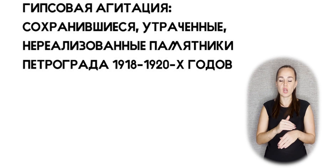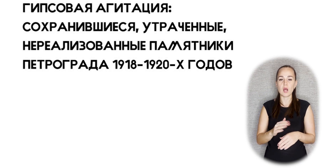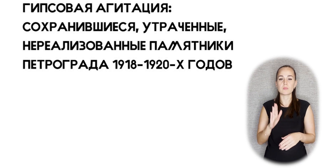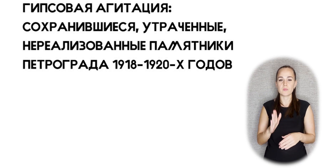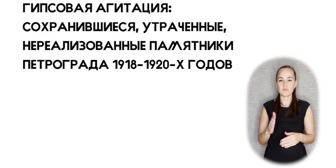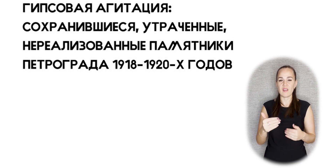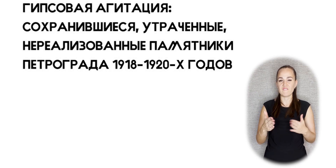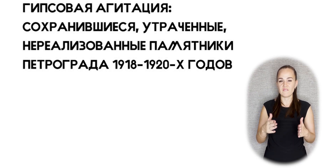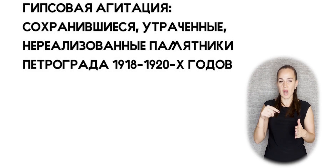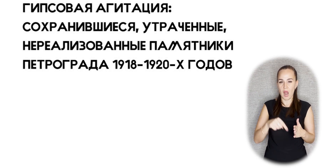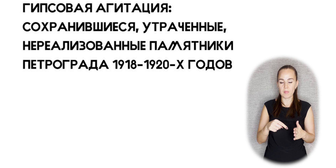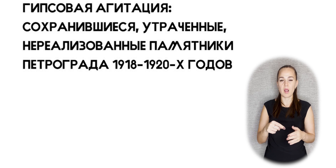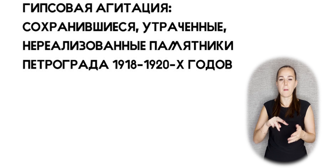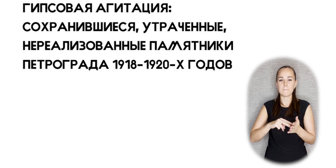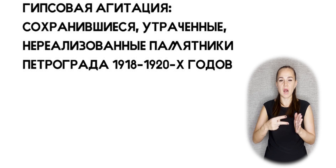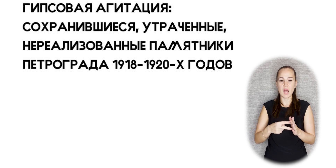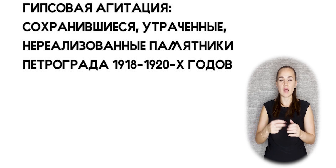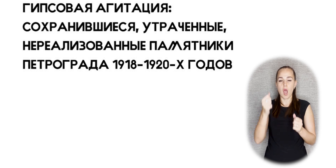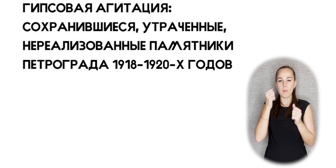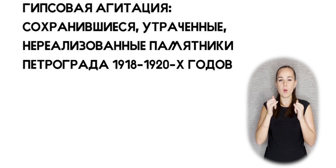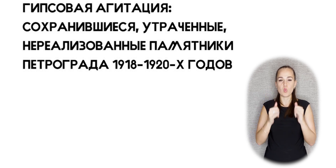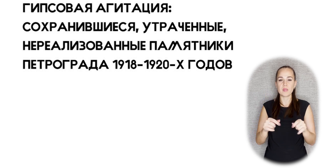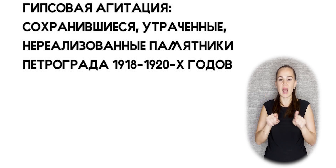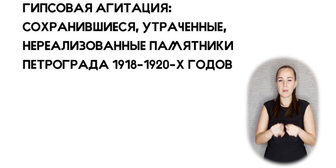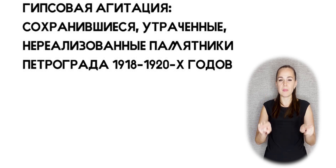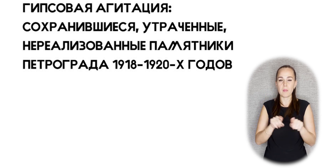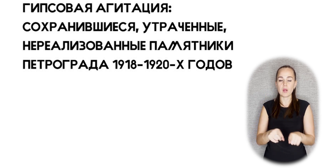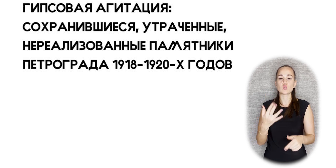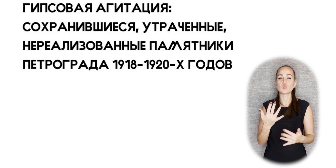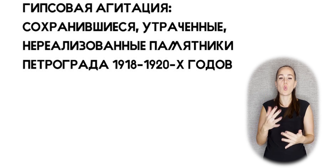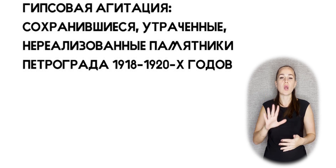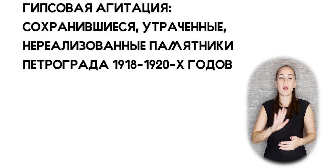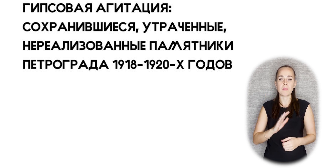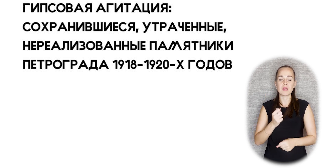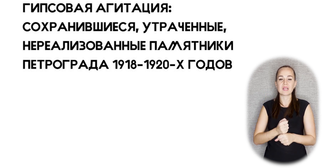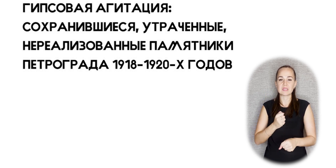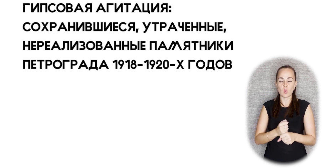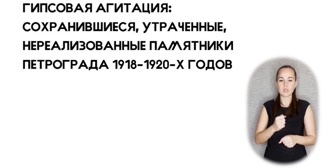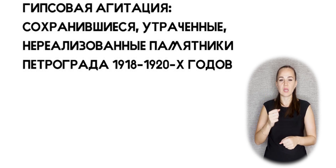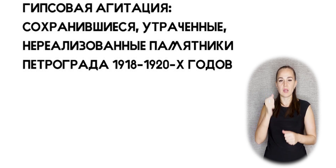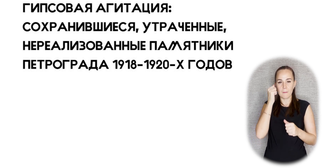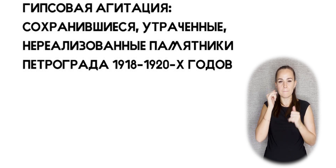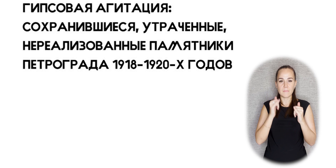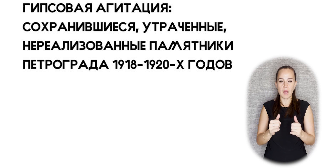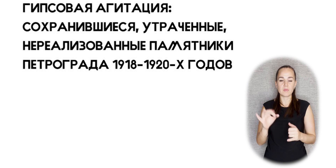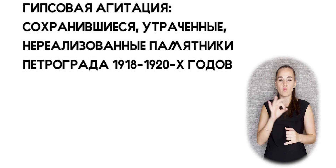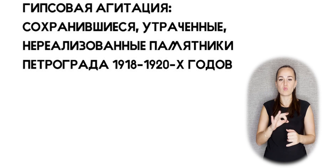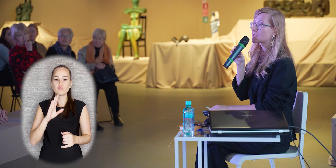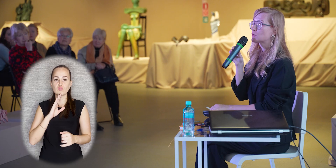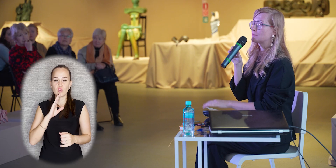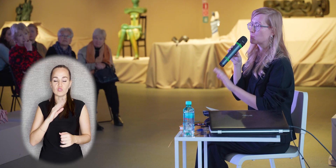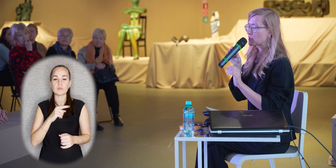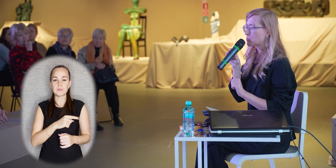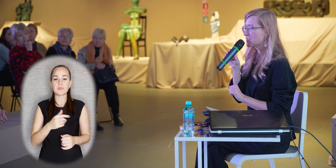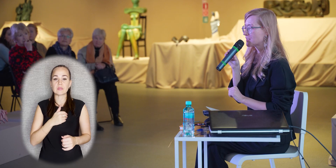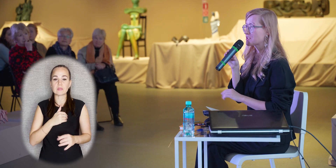Скажите, пожалуйста, в рамках плана монументальной пропаганды сколько было создано памятников провинции? Вы знаете,